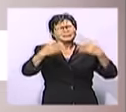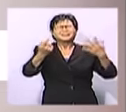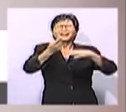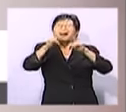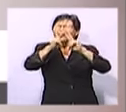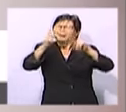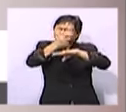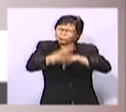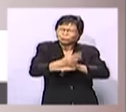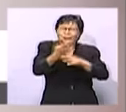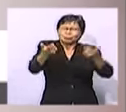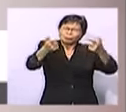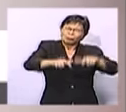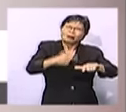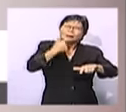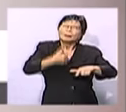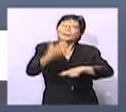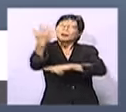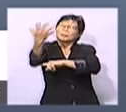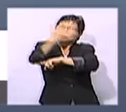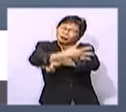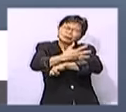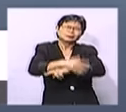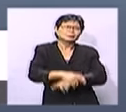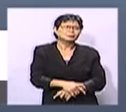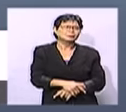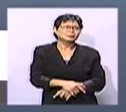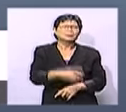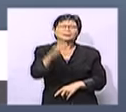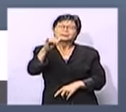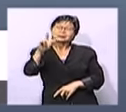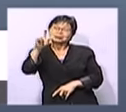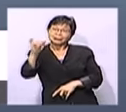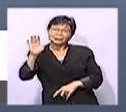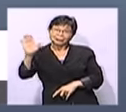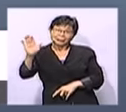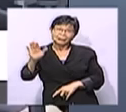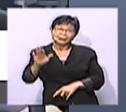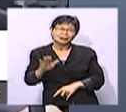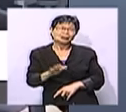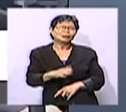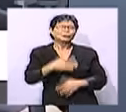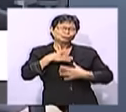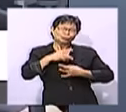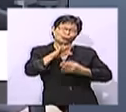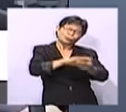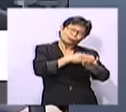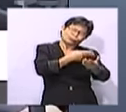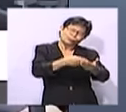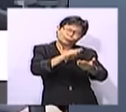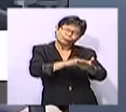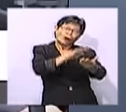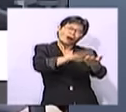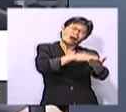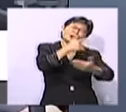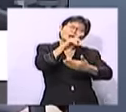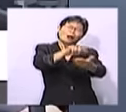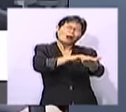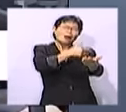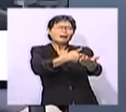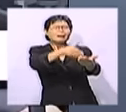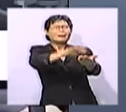tradisional dan berlangsung selama 5 hari. Tun Dr. Siti Hasmah juga meminati muzik dan antara lagu-lagu